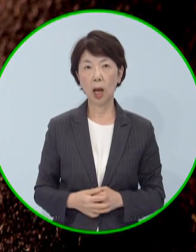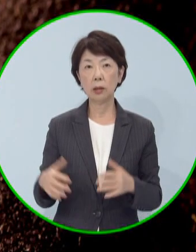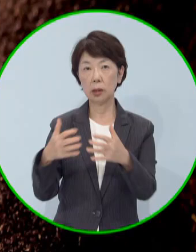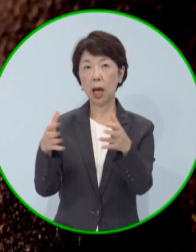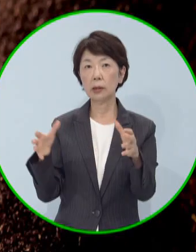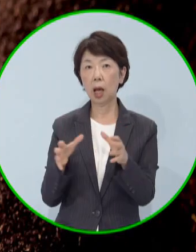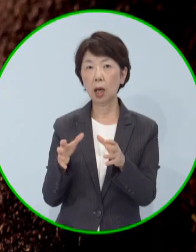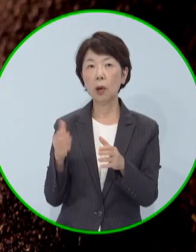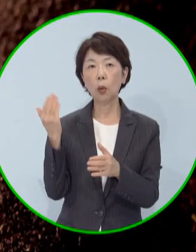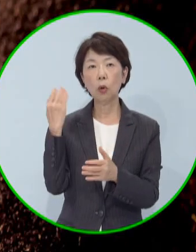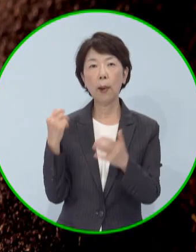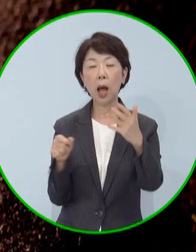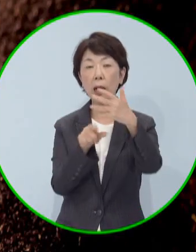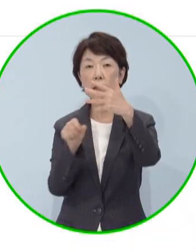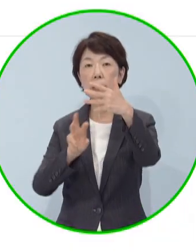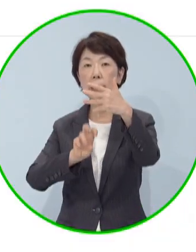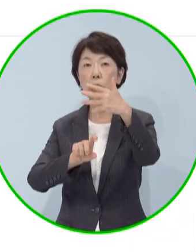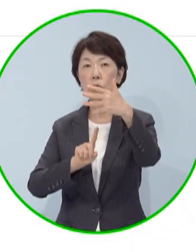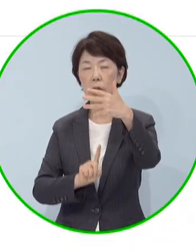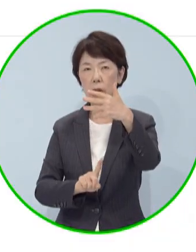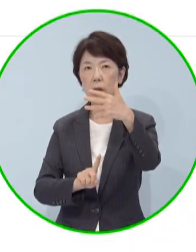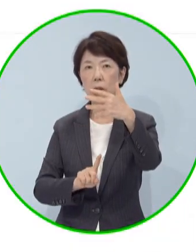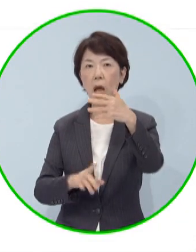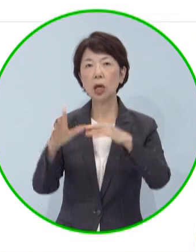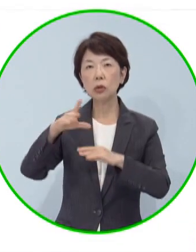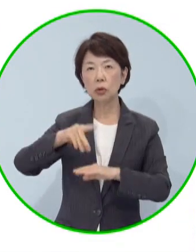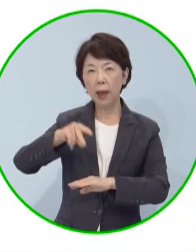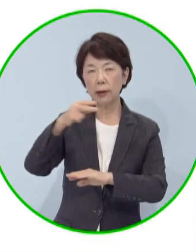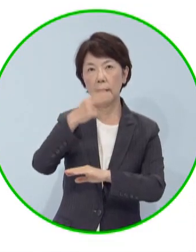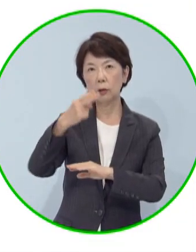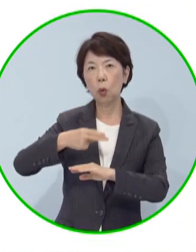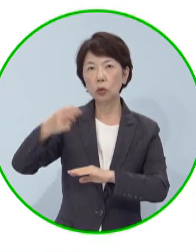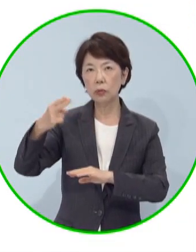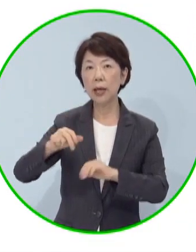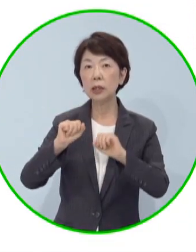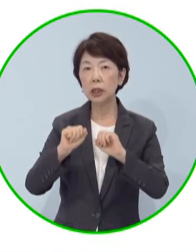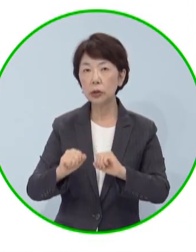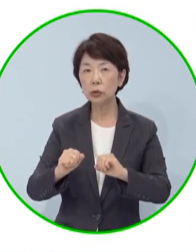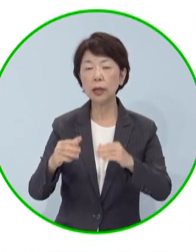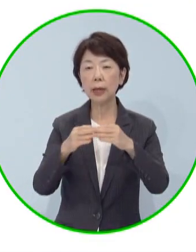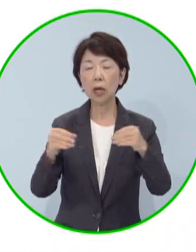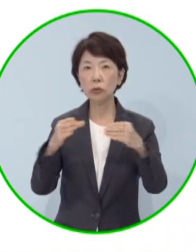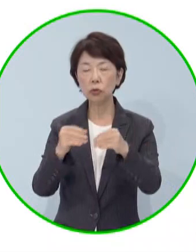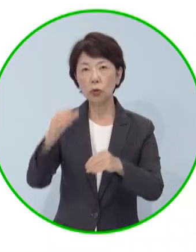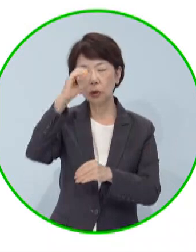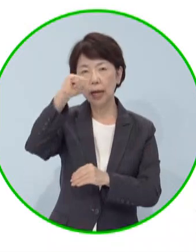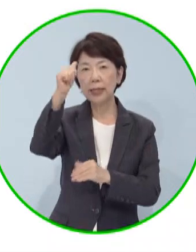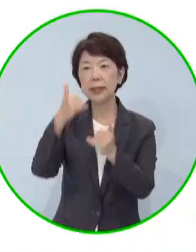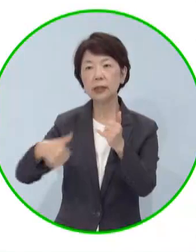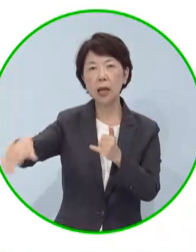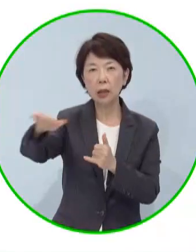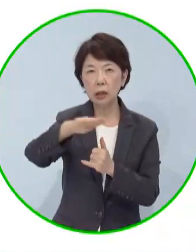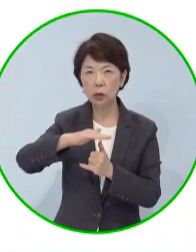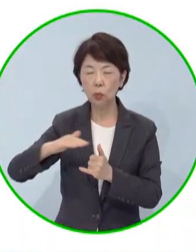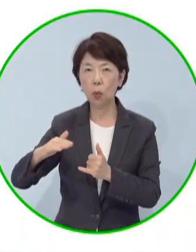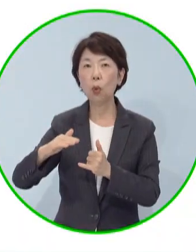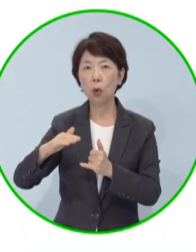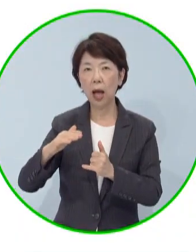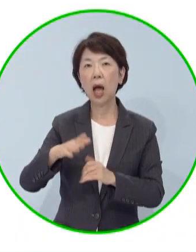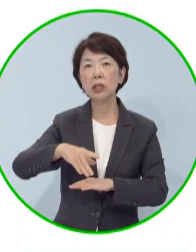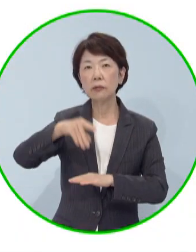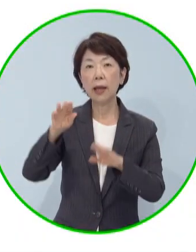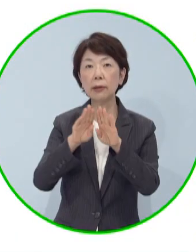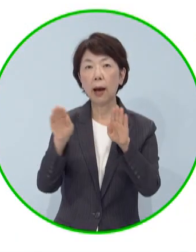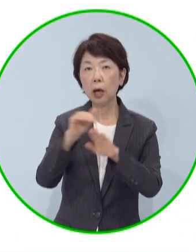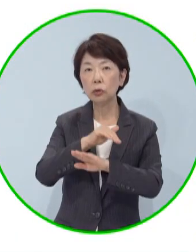ノーベル財団は先月31日にスウェーデンとノルウェーに駐在する各国の大使全員をスウェーデンで